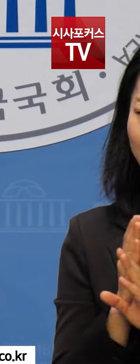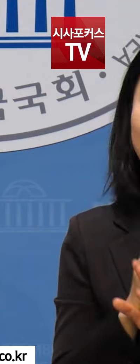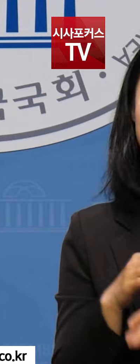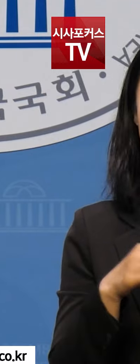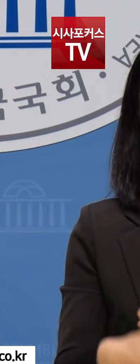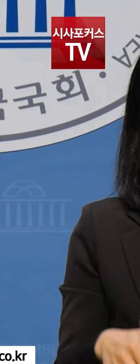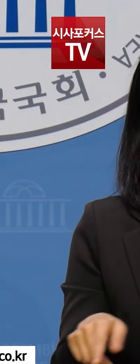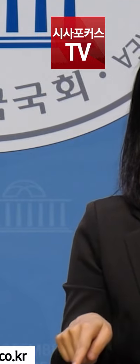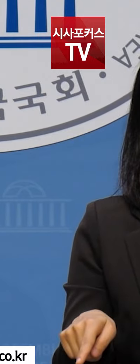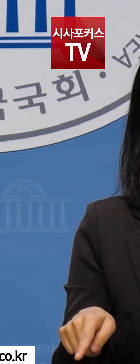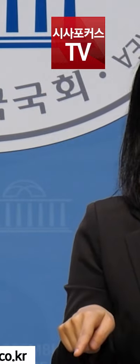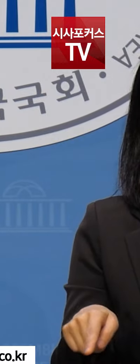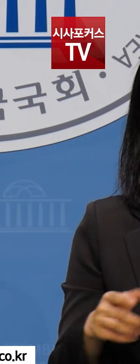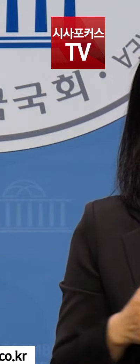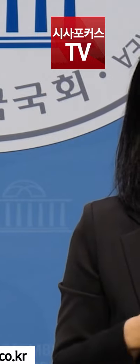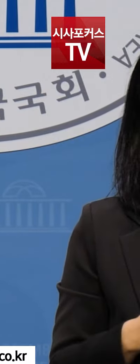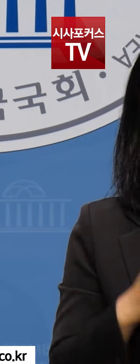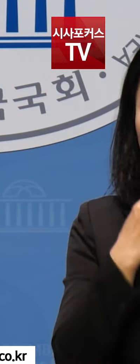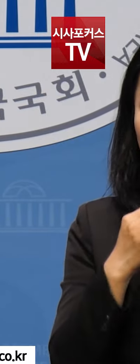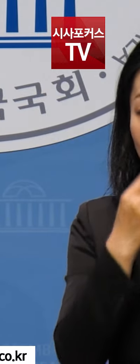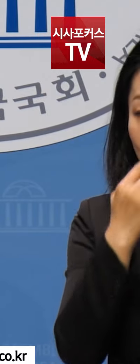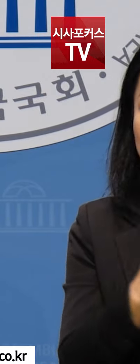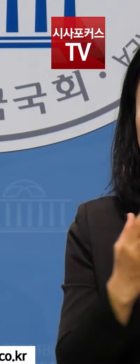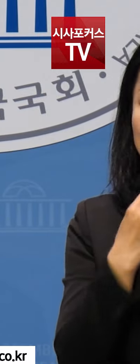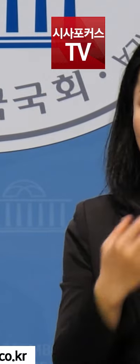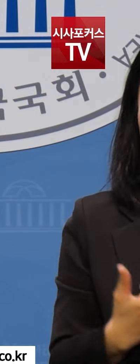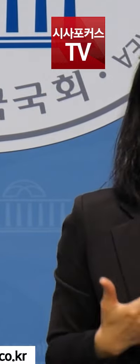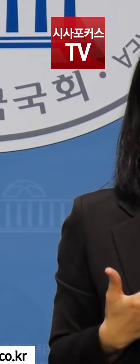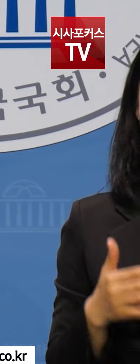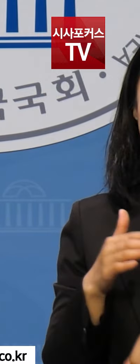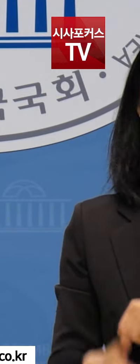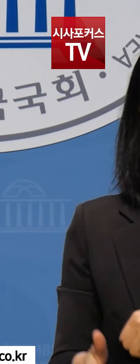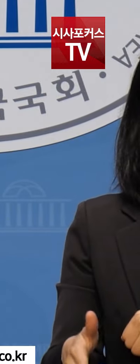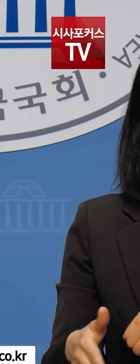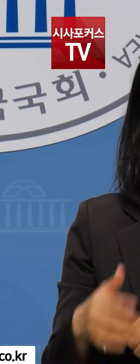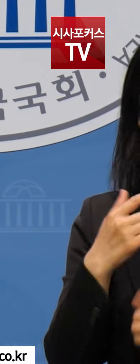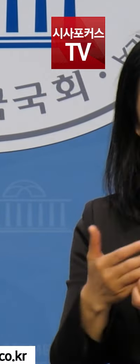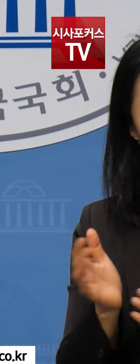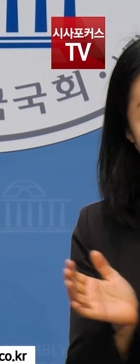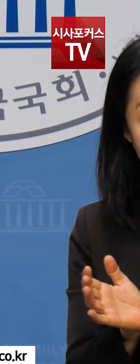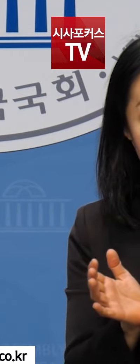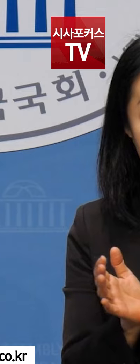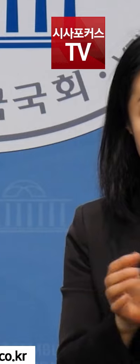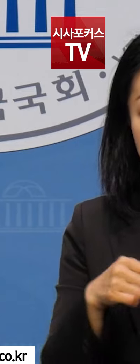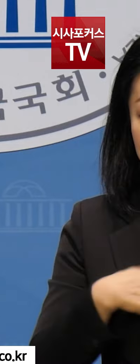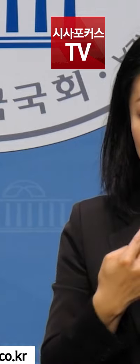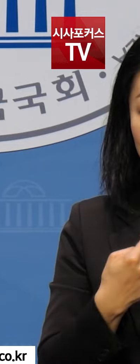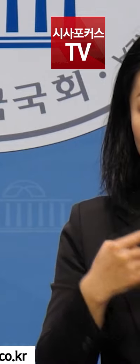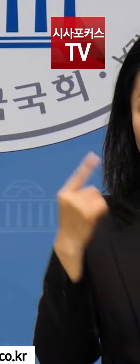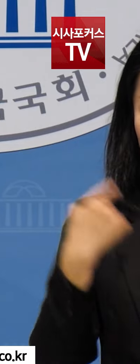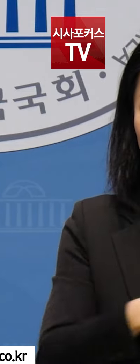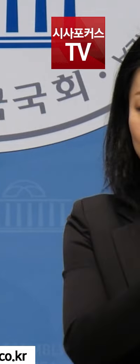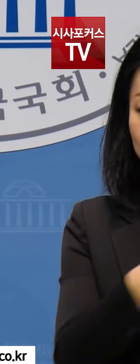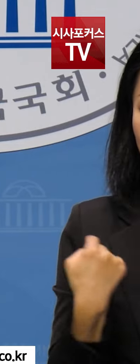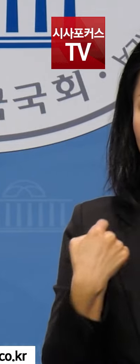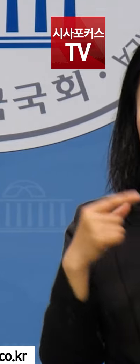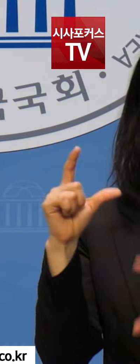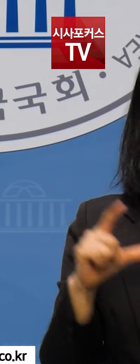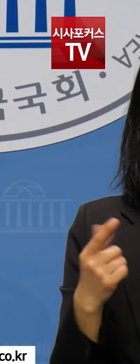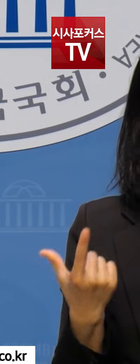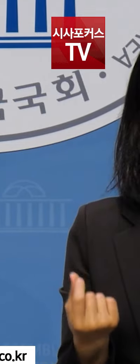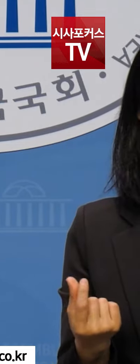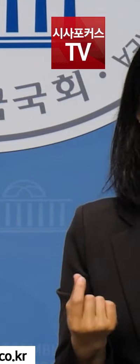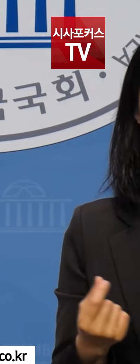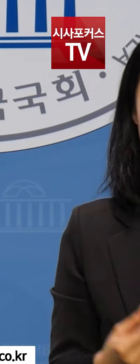잣대입니까? 내로남불의 극치입니다. 민주당이 민주당을 부정하는 기이한 광경이라고